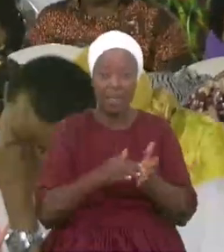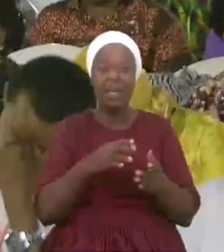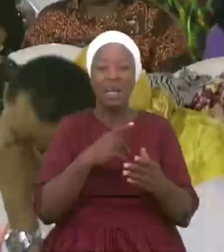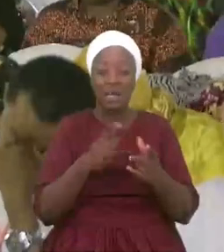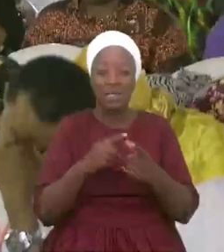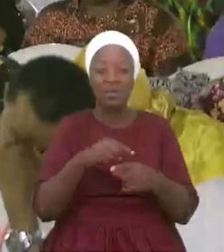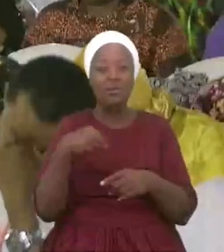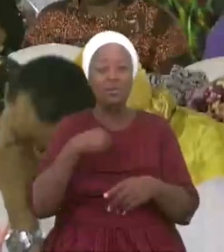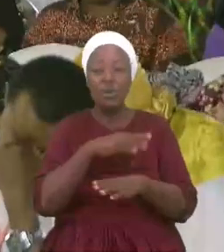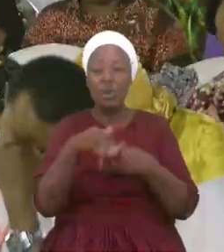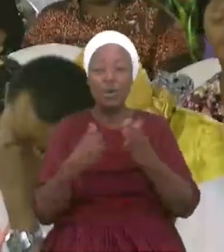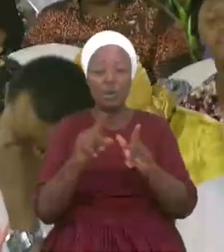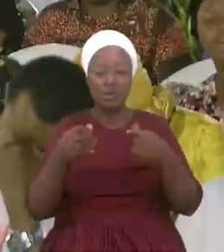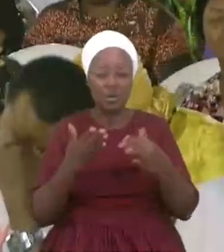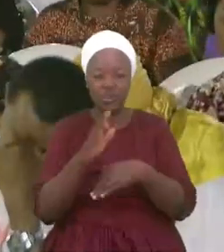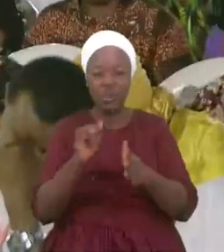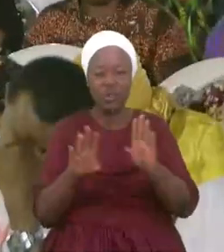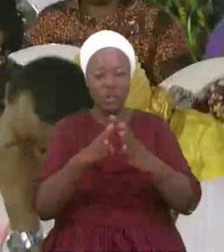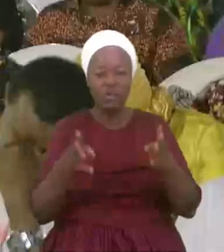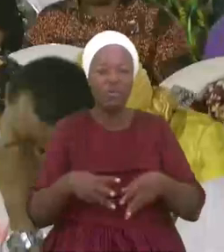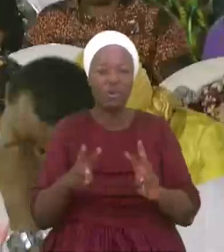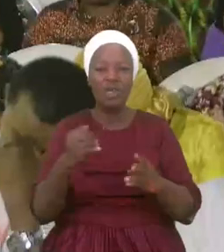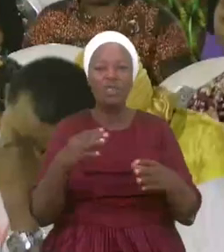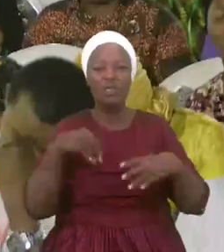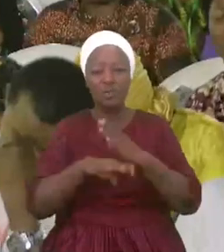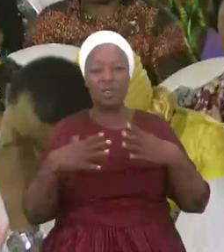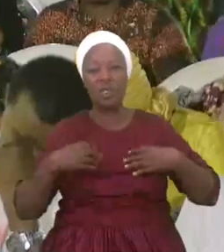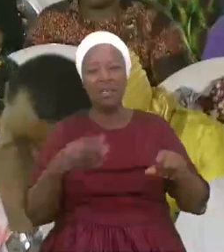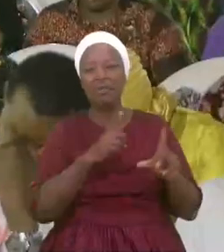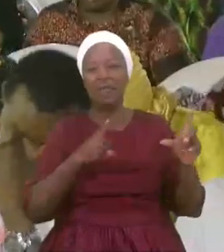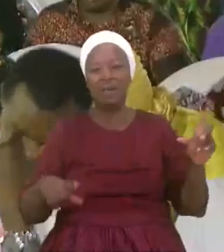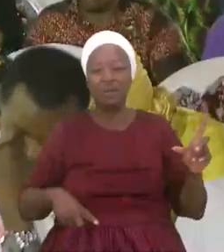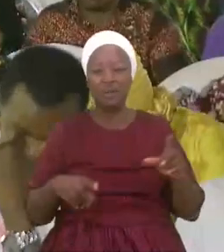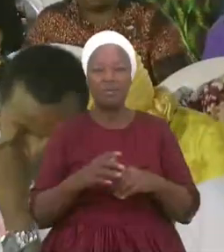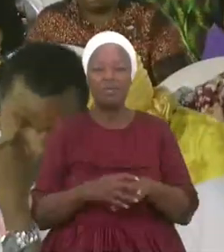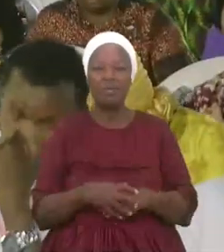et le modérateur va nous conduire dans cette session